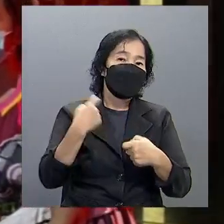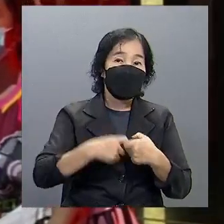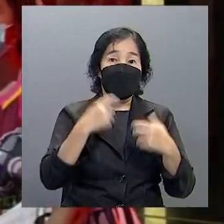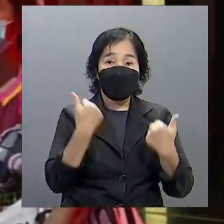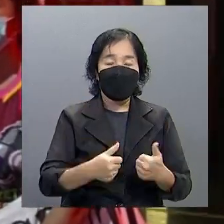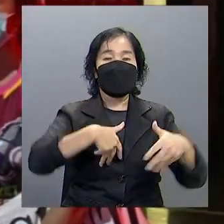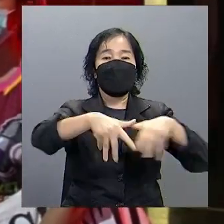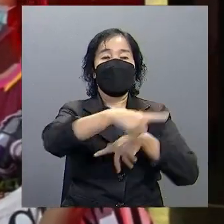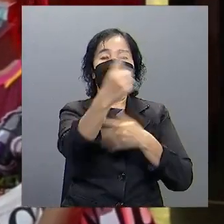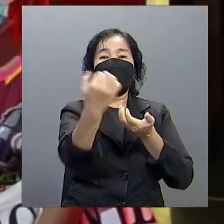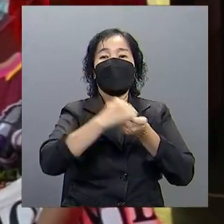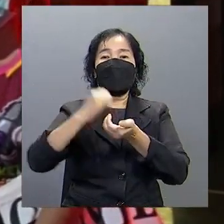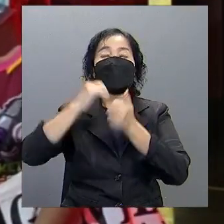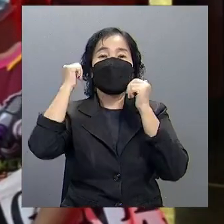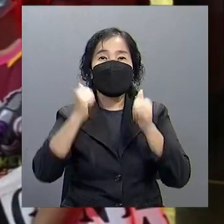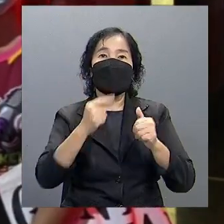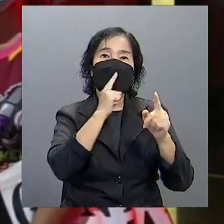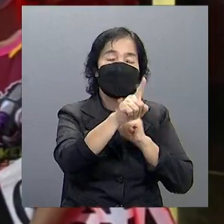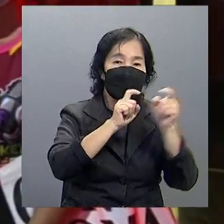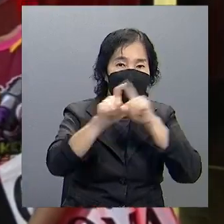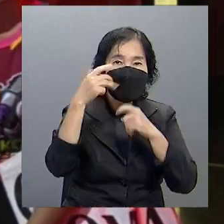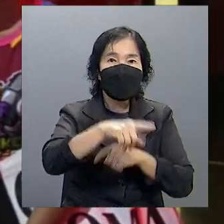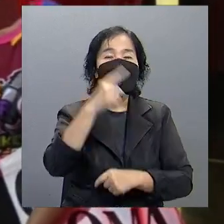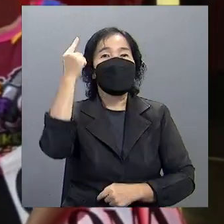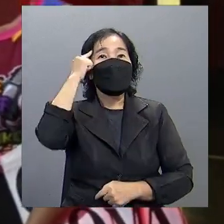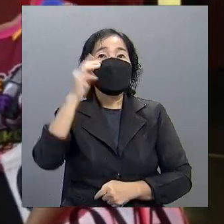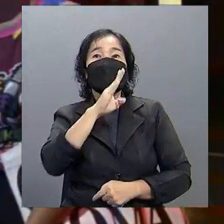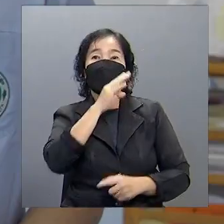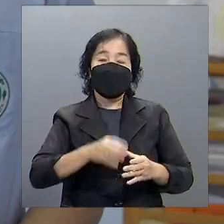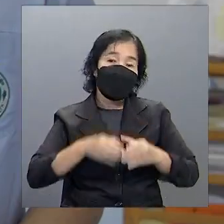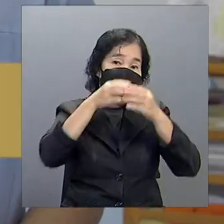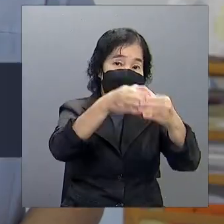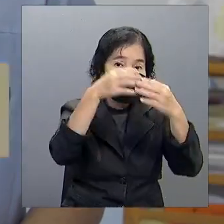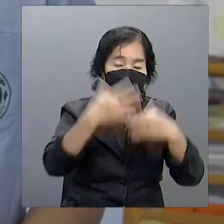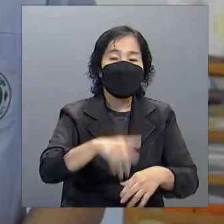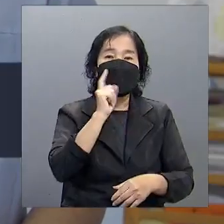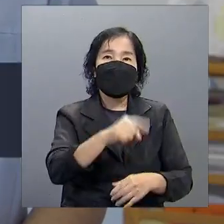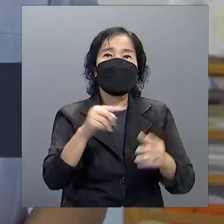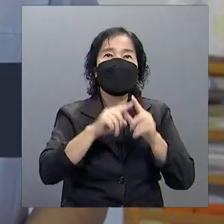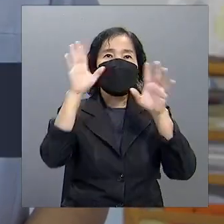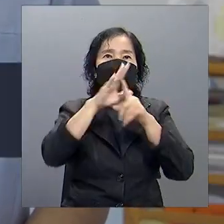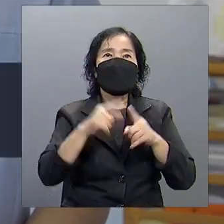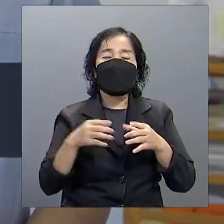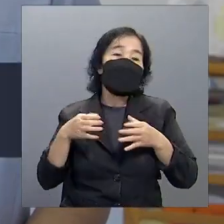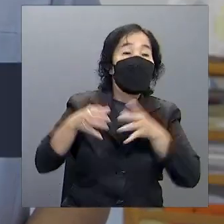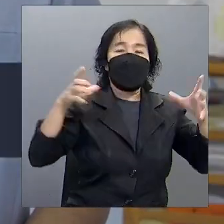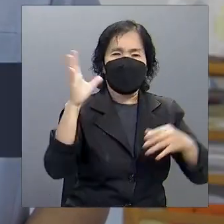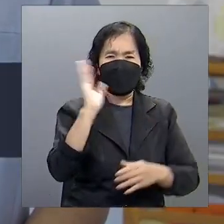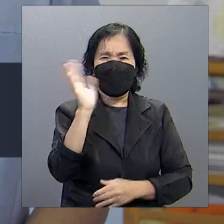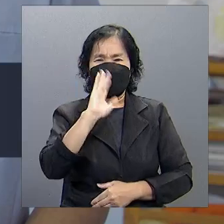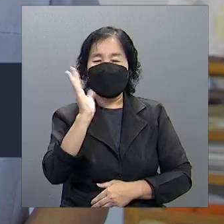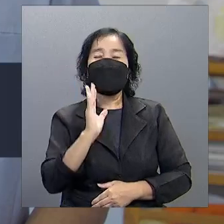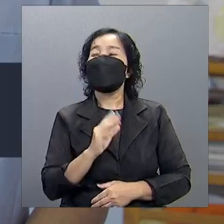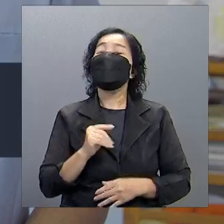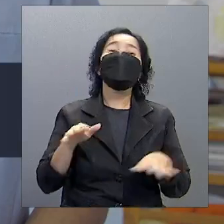กของชาวบ้านนะครับเพราะฉะนั้นเวลาที่จะลงไปสอบสวนนั้นอาจจะต้องไปแบบอย่าให้เป็นทีมใหญ่นักนะครับเพราะว่าถ้าลงเป็นทีม